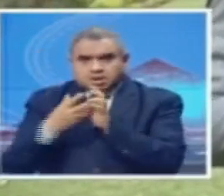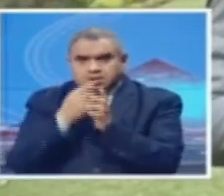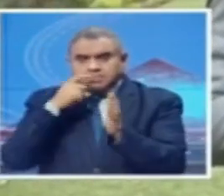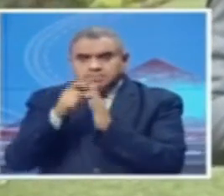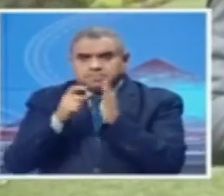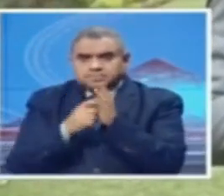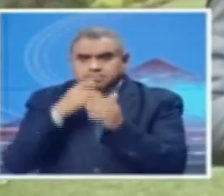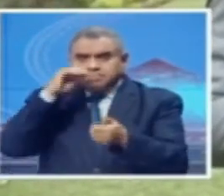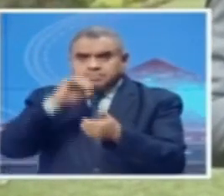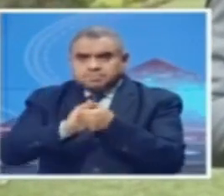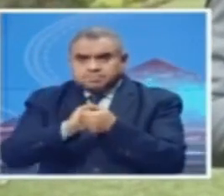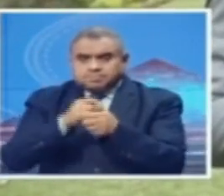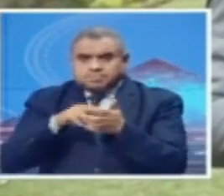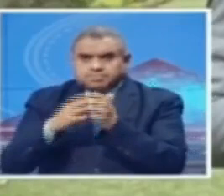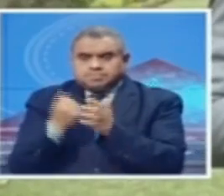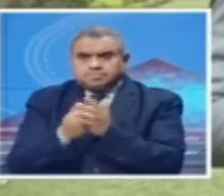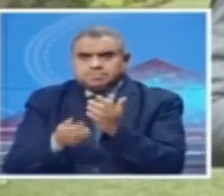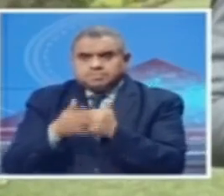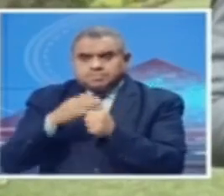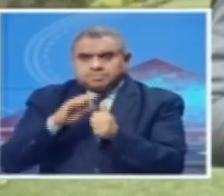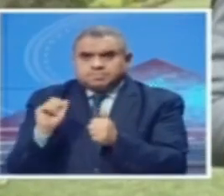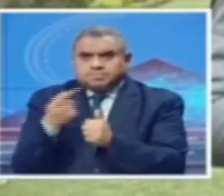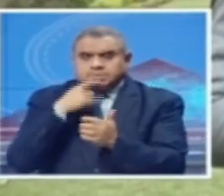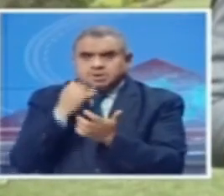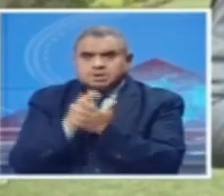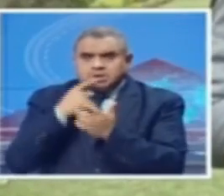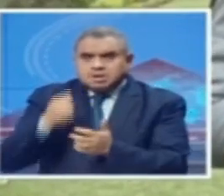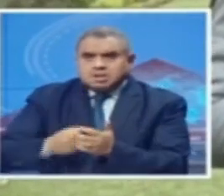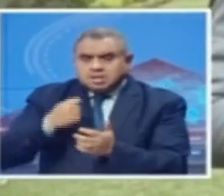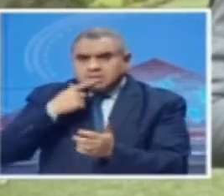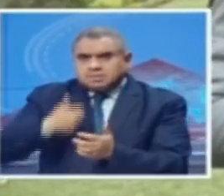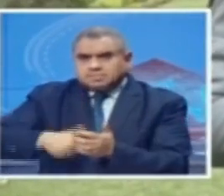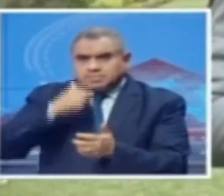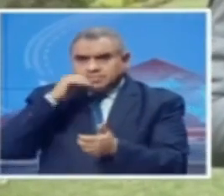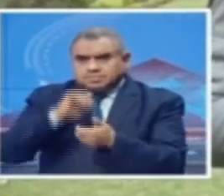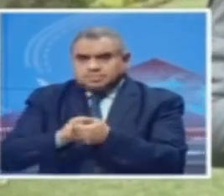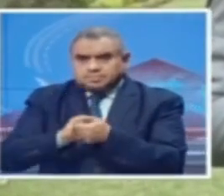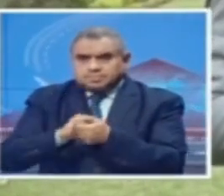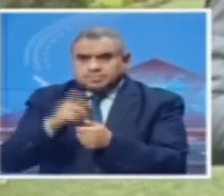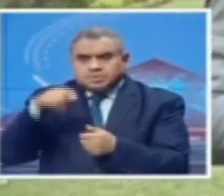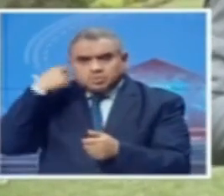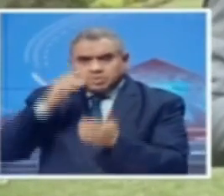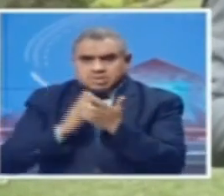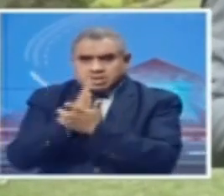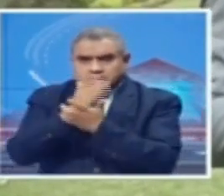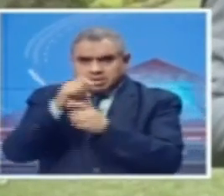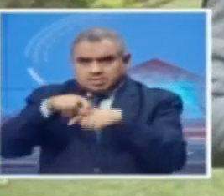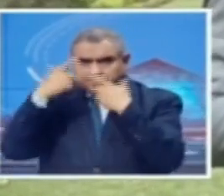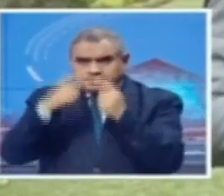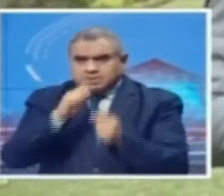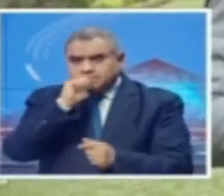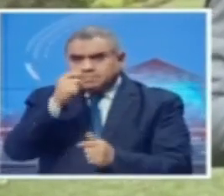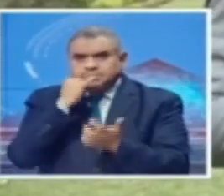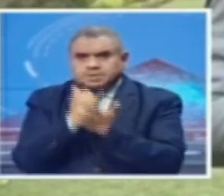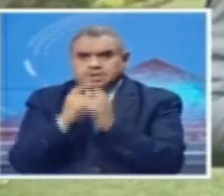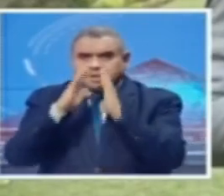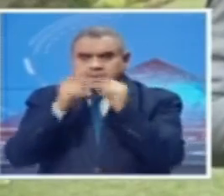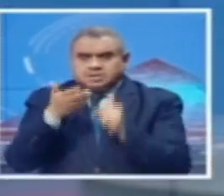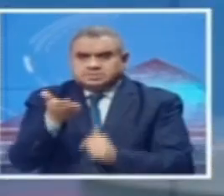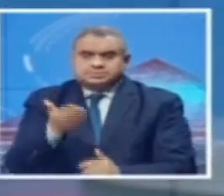البعض بأنها أسرع من القطار المجري نفسه. من وزارة الخارجية، شريف رضوان، التلفزيون